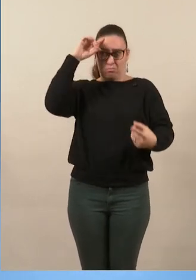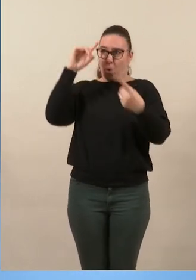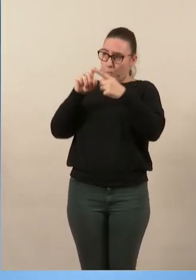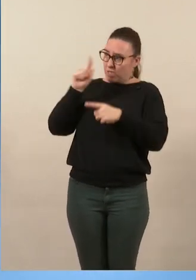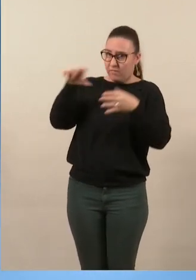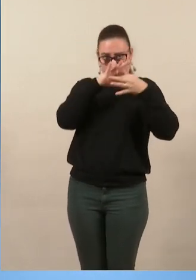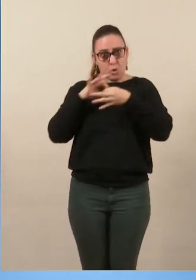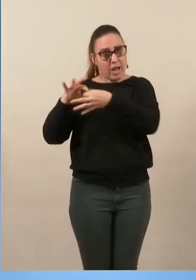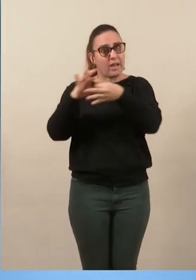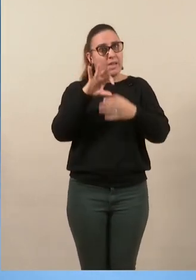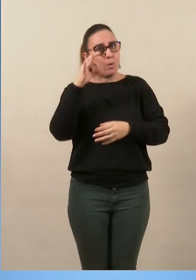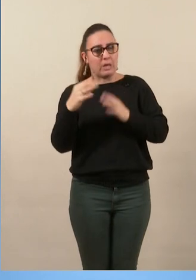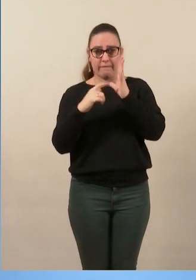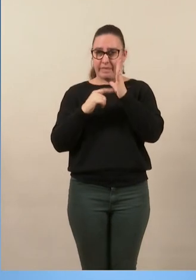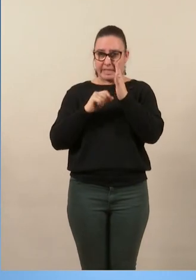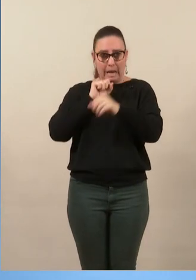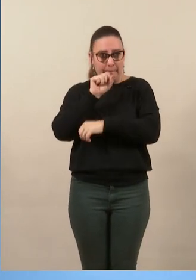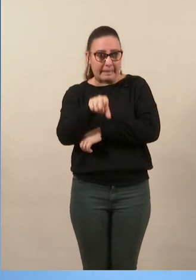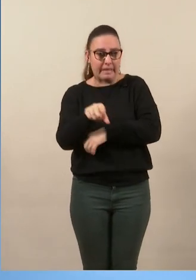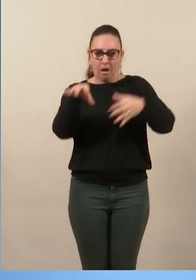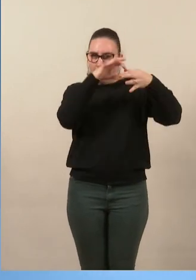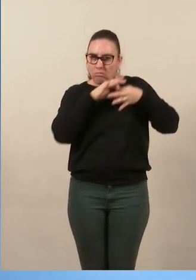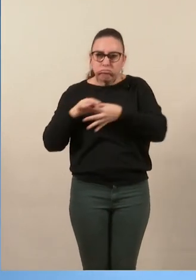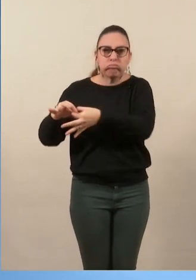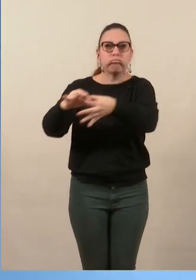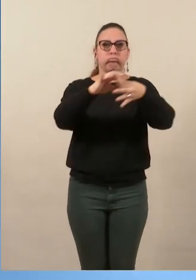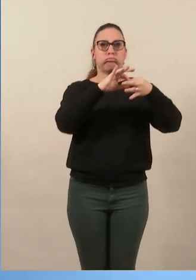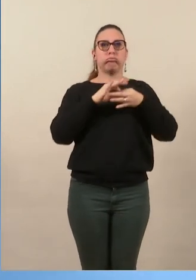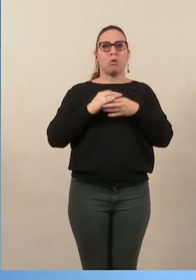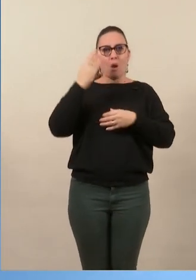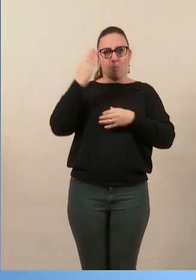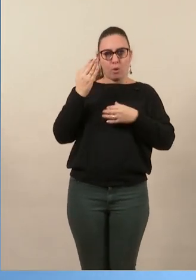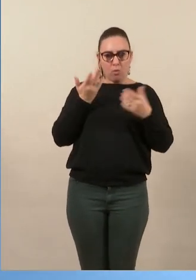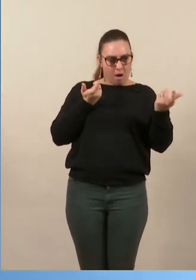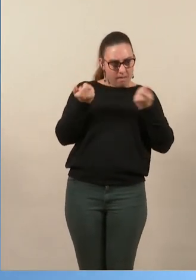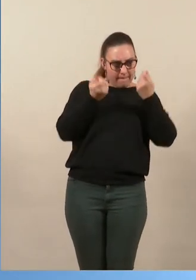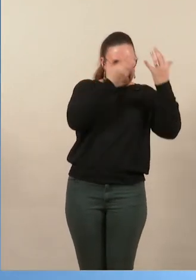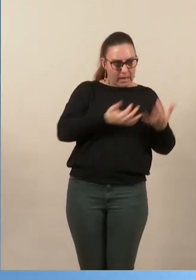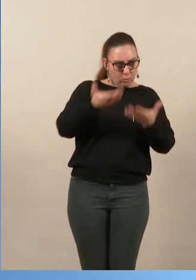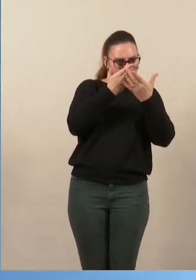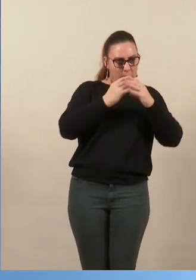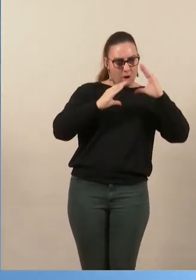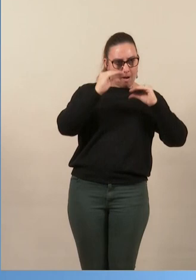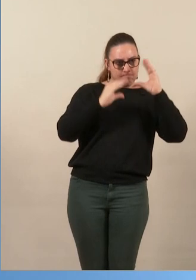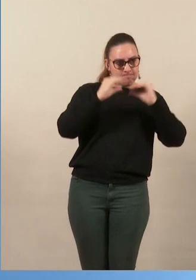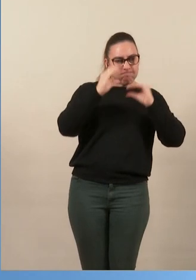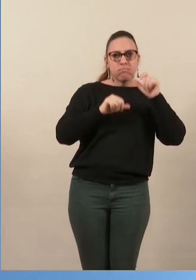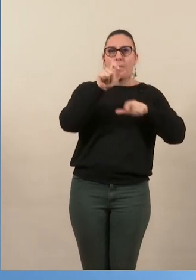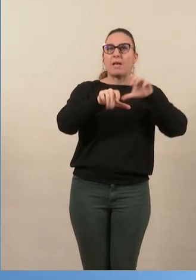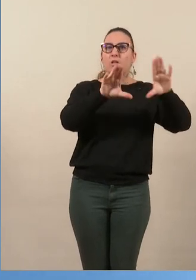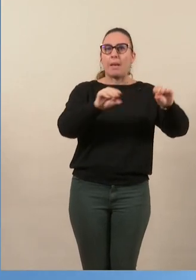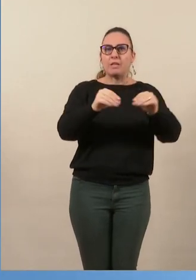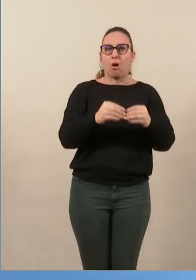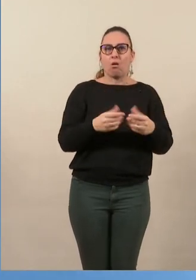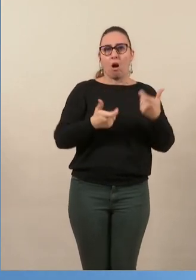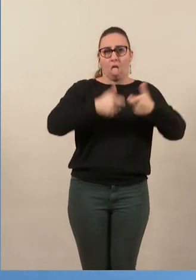solidarité de cette fiscalité la solidarité dégager des marges de manœuvre pour accompagner non seulement les habitants les moins aisés avec